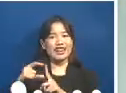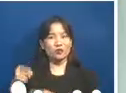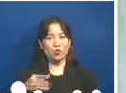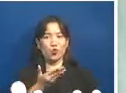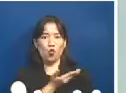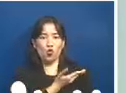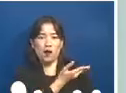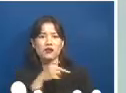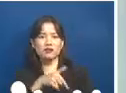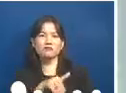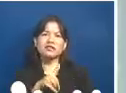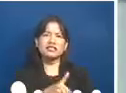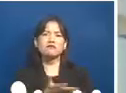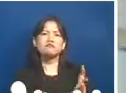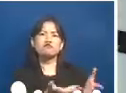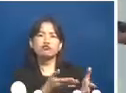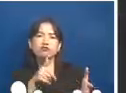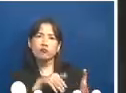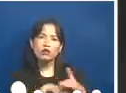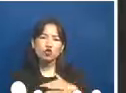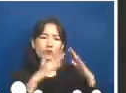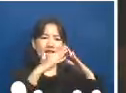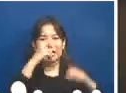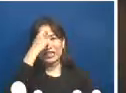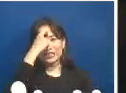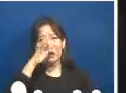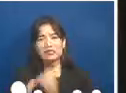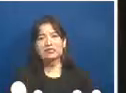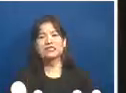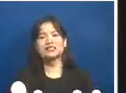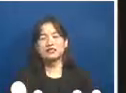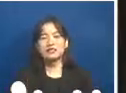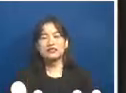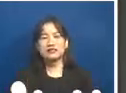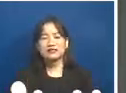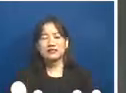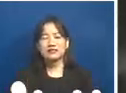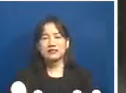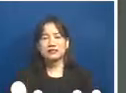Mario Dandi masih menjalani perawatan di rumah sakit. Tim Liputan SCTV melaporkan.